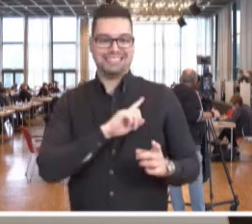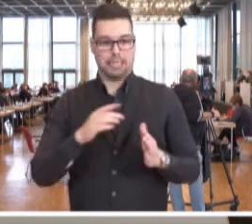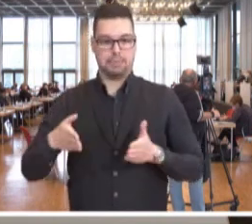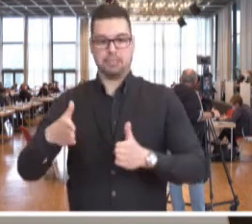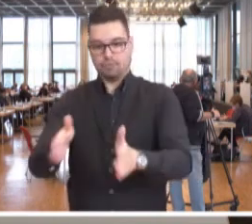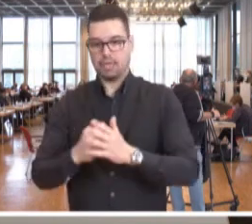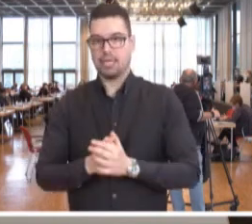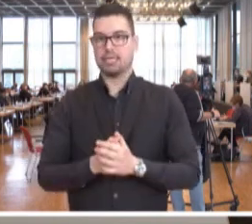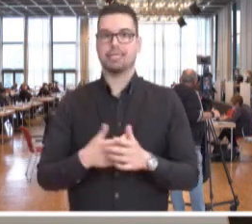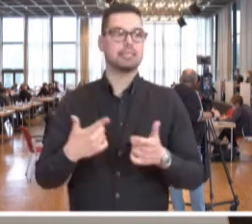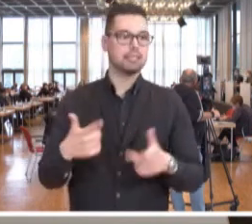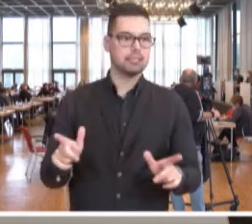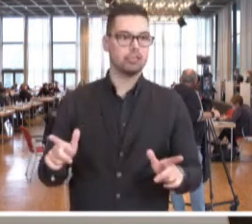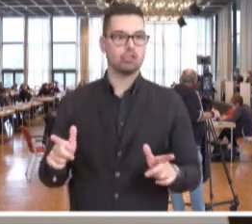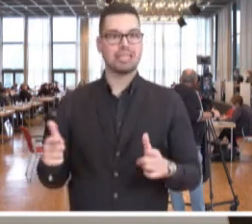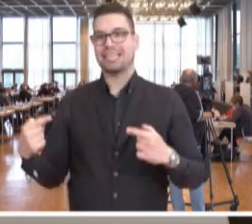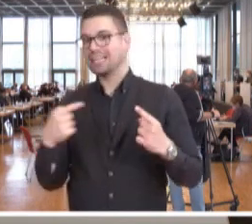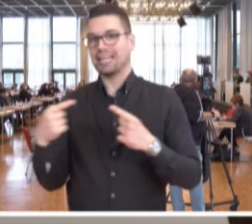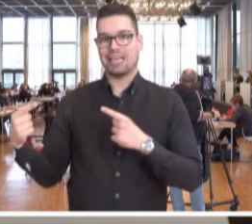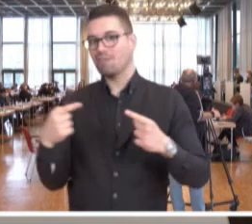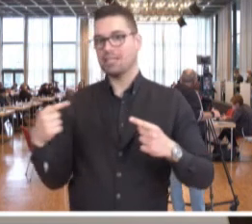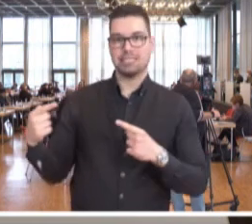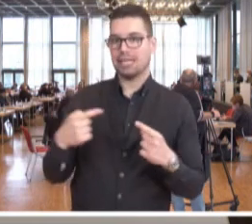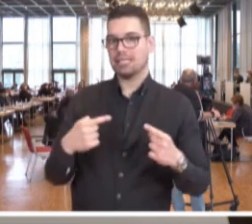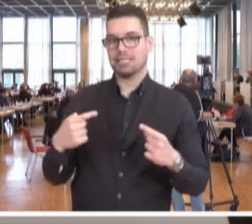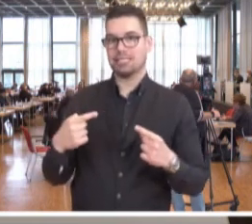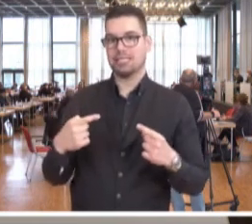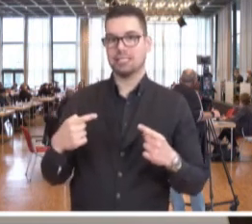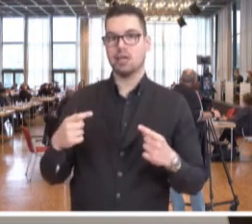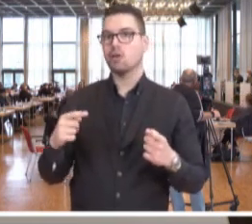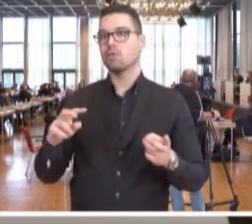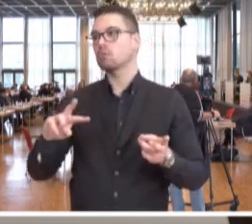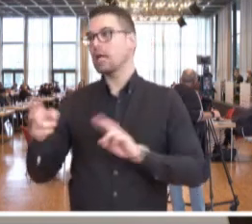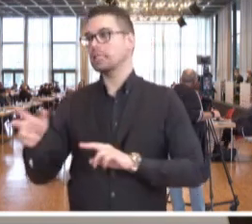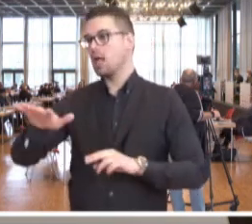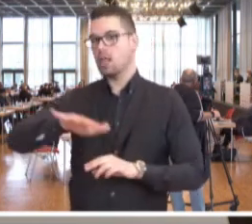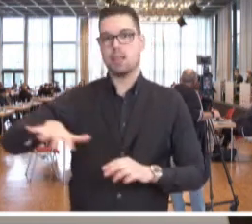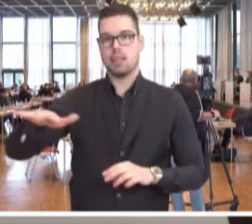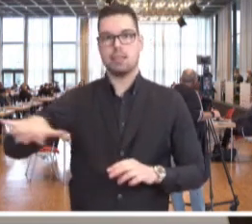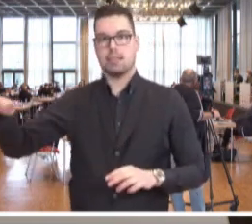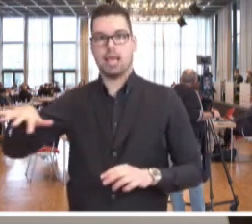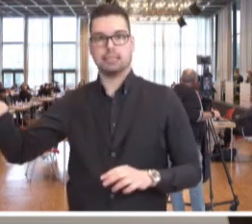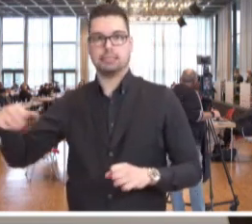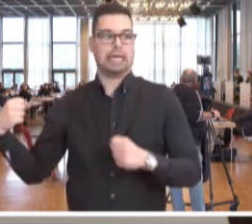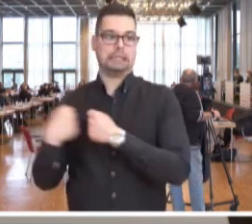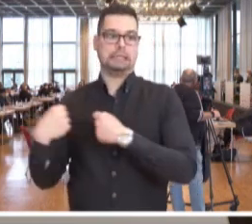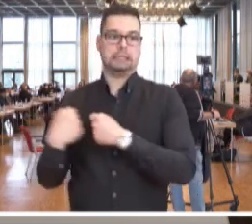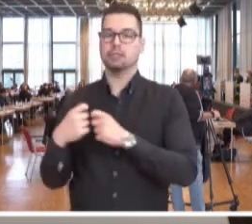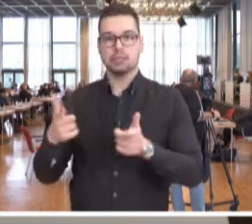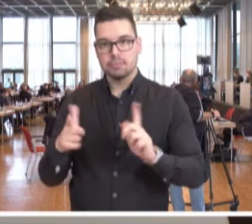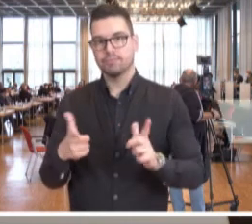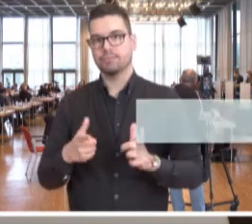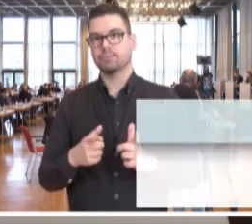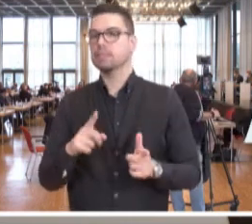gehen, sollte sich nicht in die Rivalitäten, Auseinandersetzungen der miteinander rivalisierenden Weltmächte hineinziehen lassen,